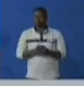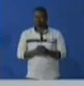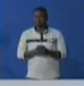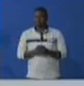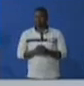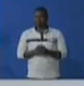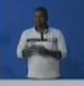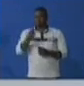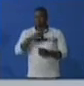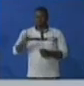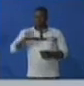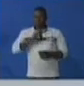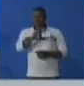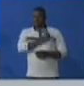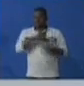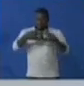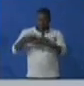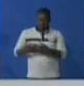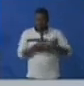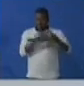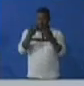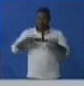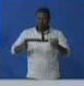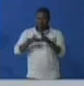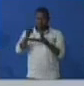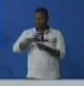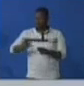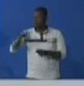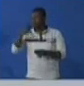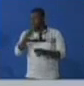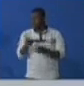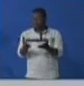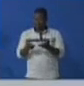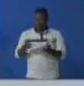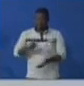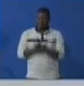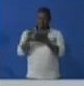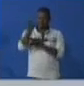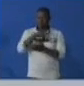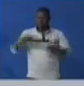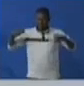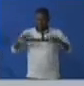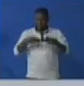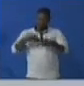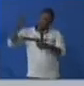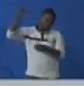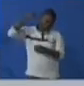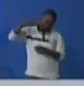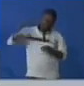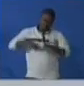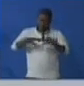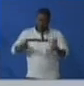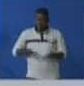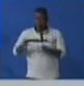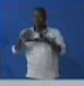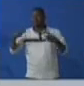L'ambassade des États-Unis au Burkina Faso qui opte pour l'énergie solaire, le site d'énergie photovoltaïque